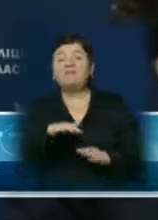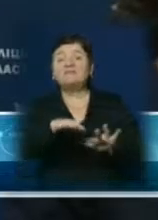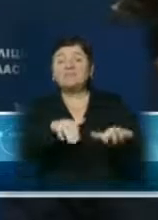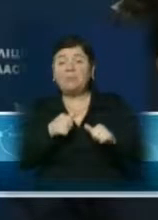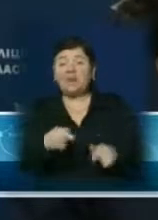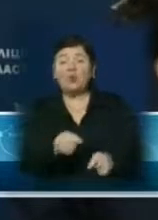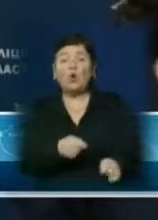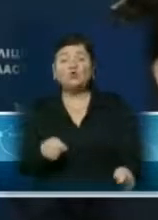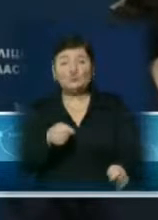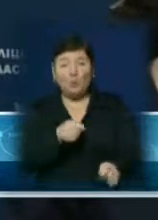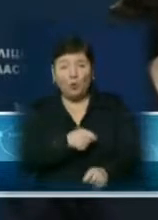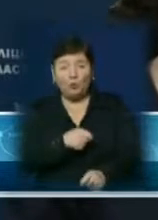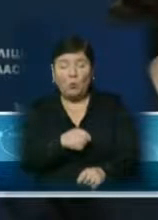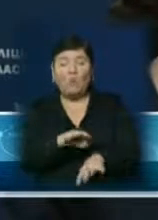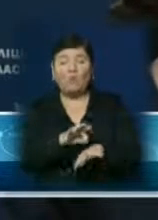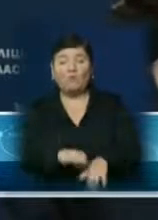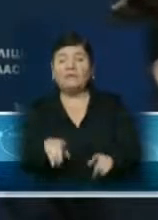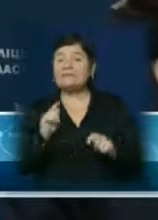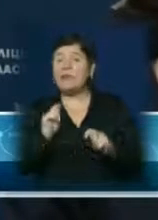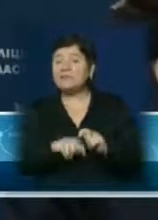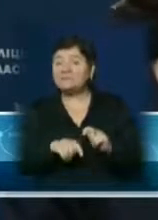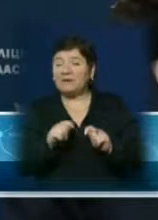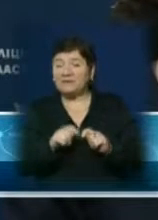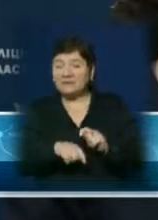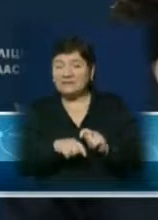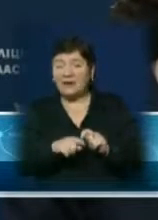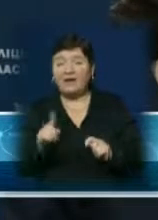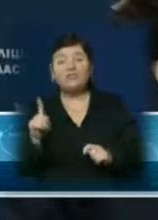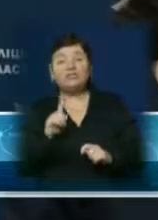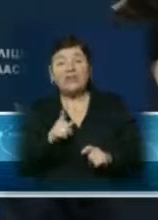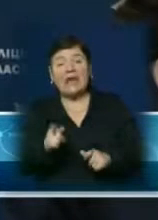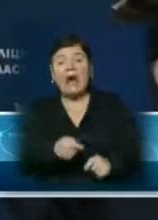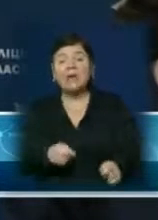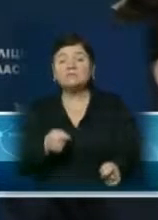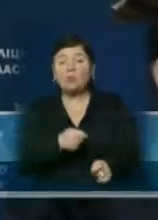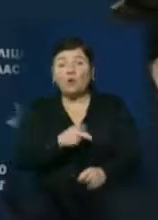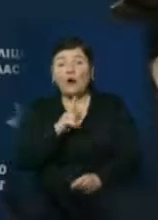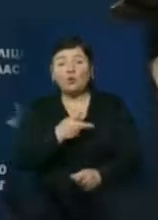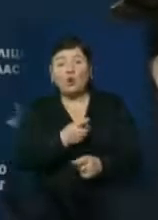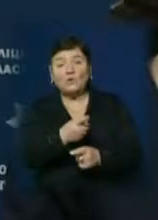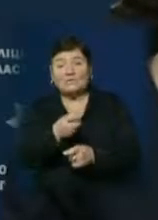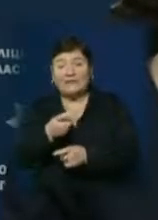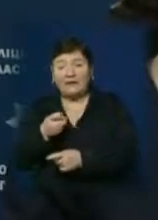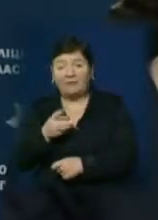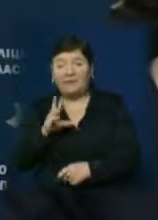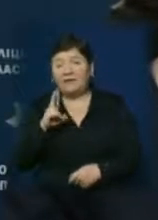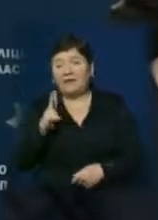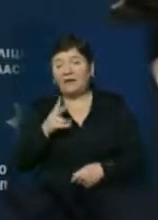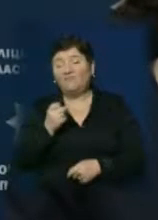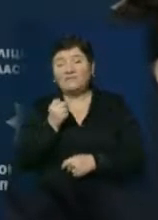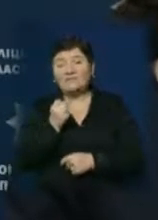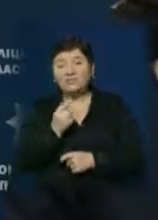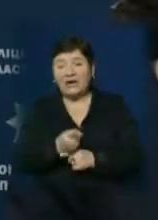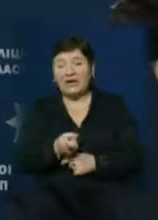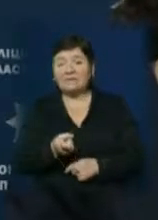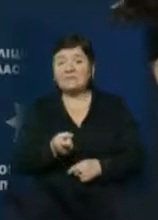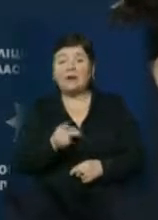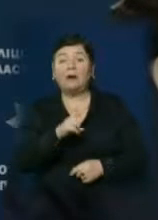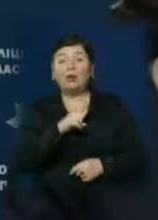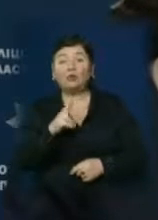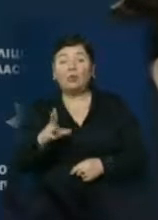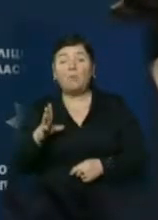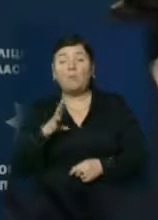зброю, зараз проводиться експертиза, чия це зброя, хто з неї стріляв. Ну і, власне, визначається, хто